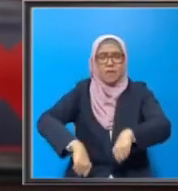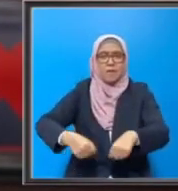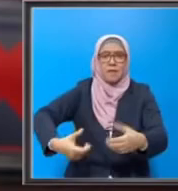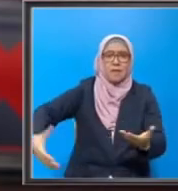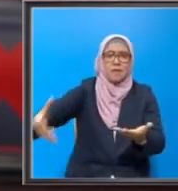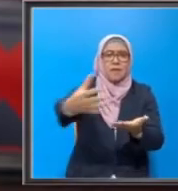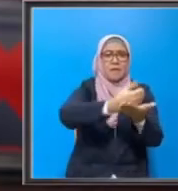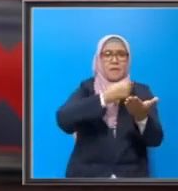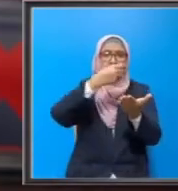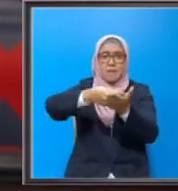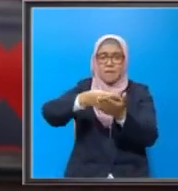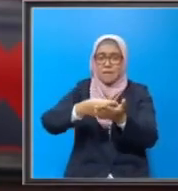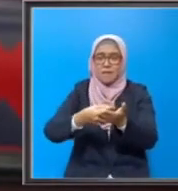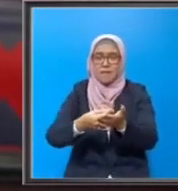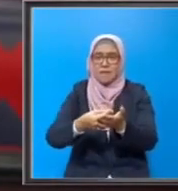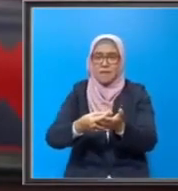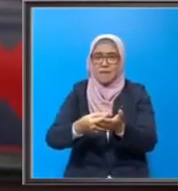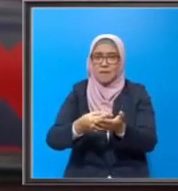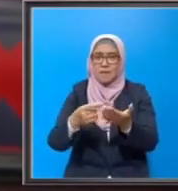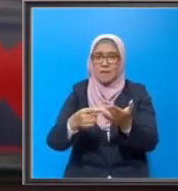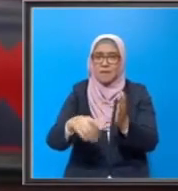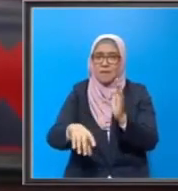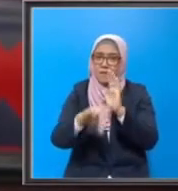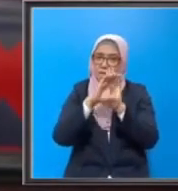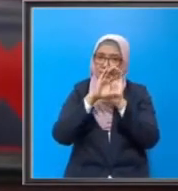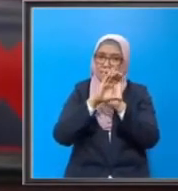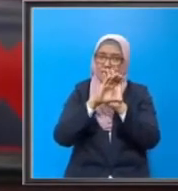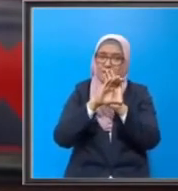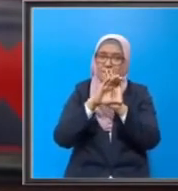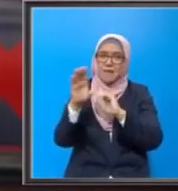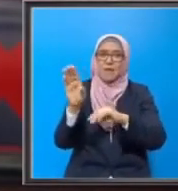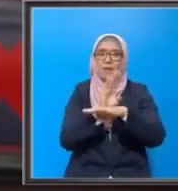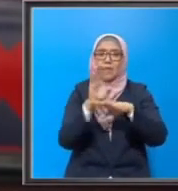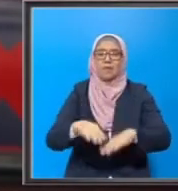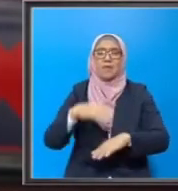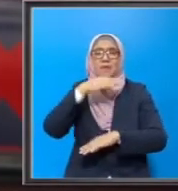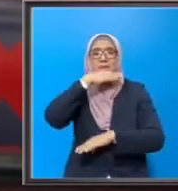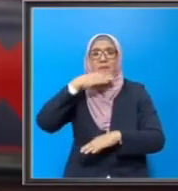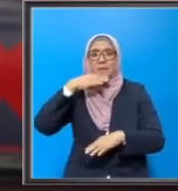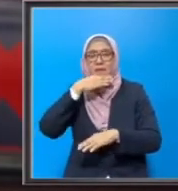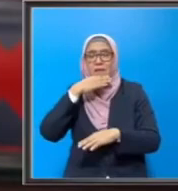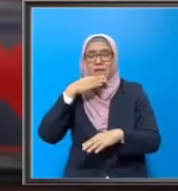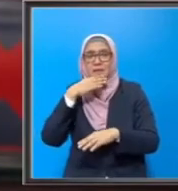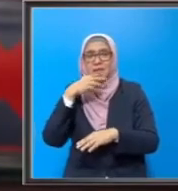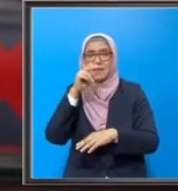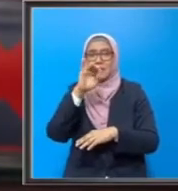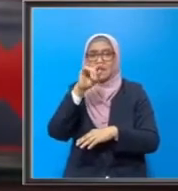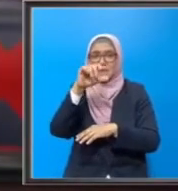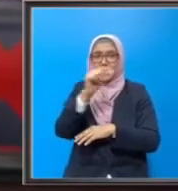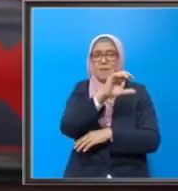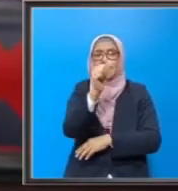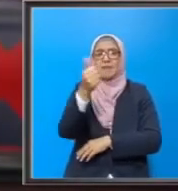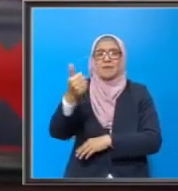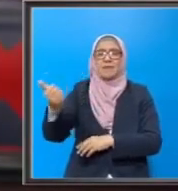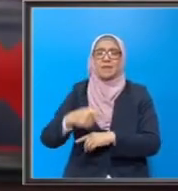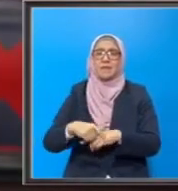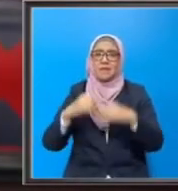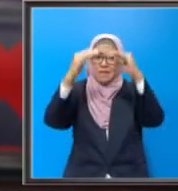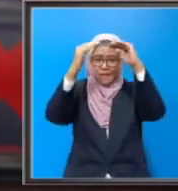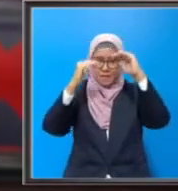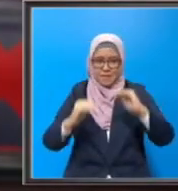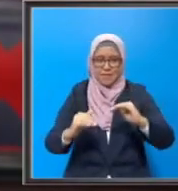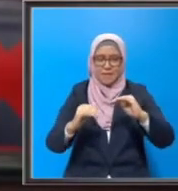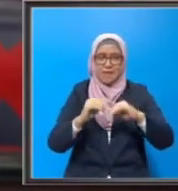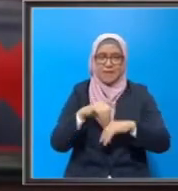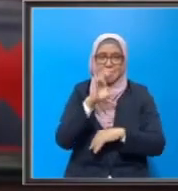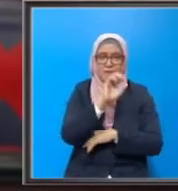pendapatan seperti madaha Usahawan beliau ya karena sebagainya terusnya butiran kosong 30